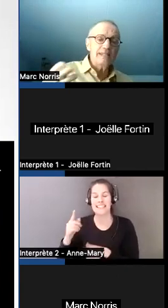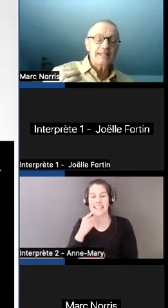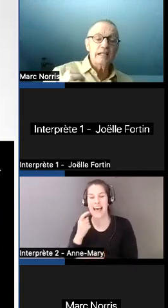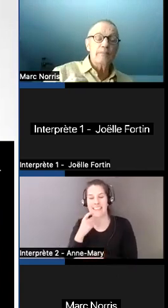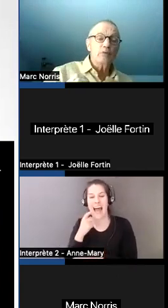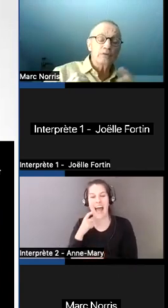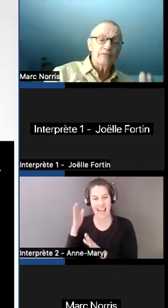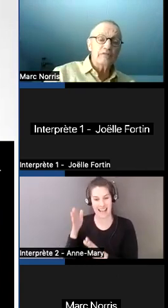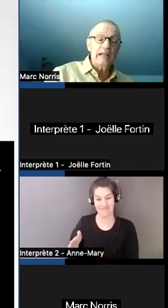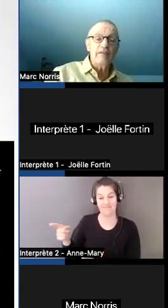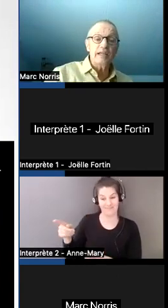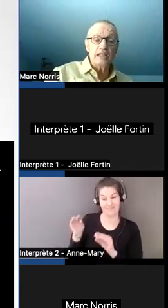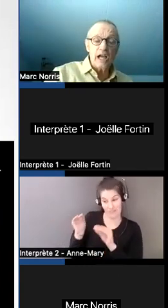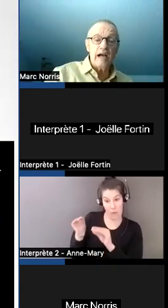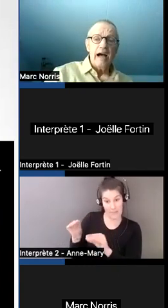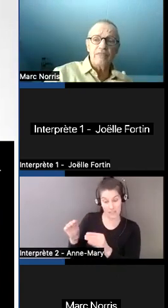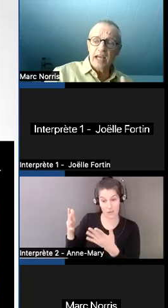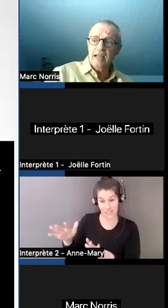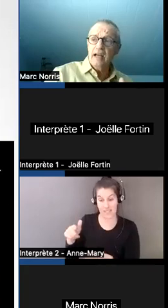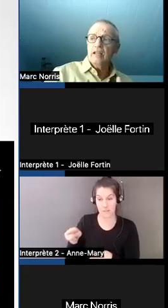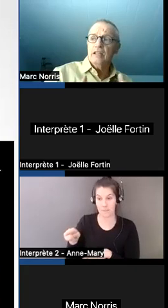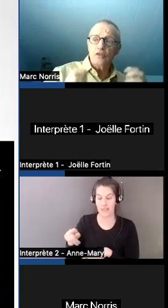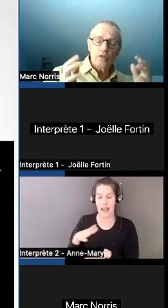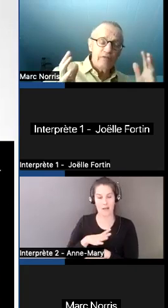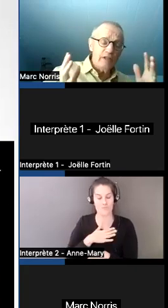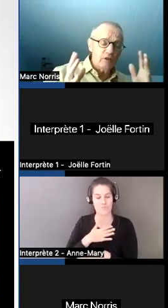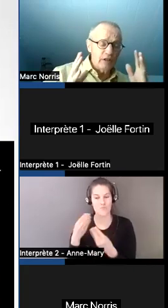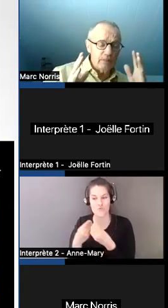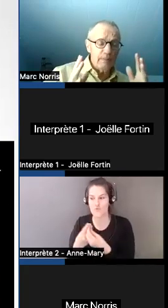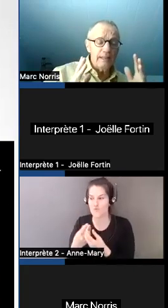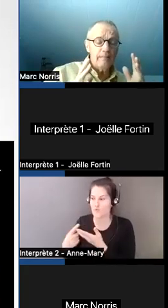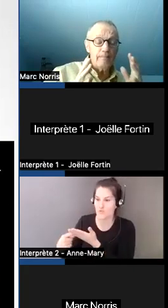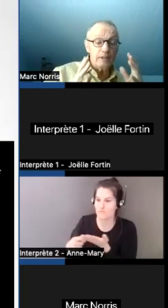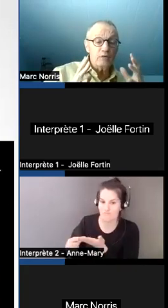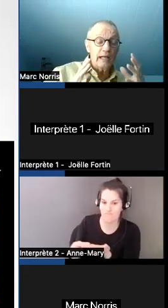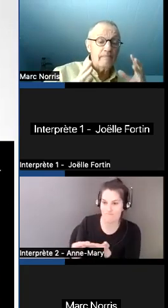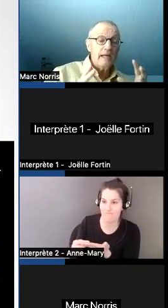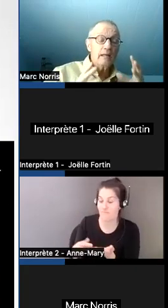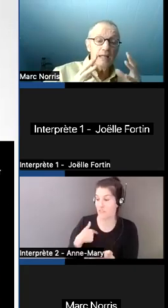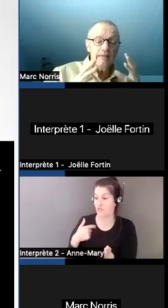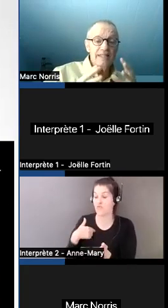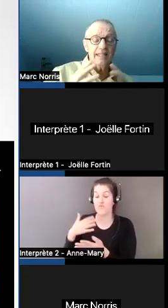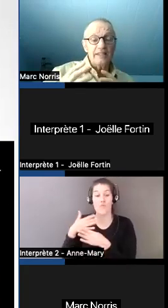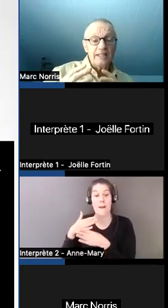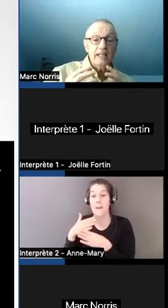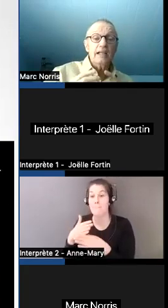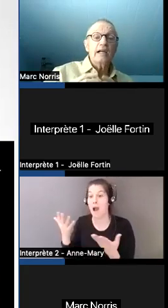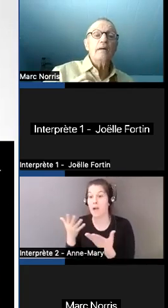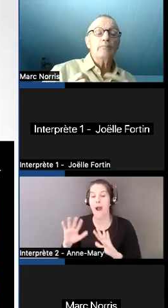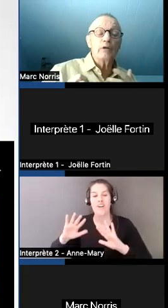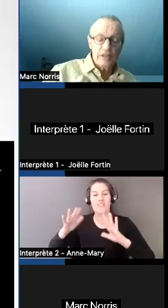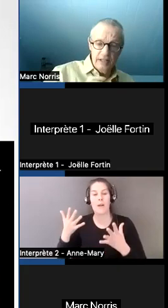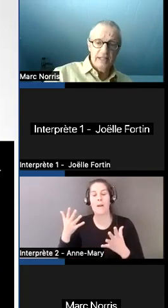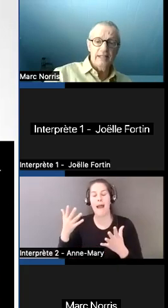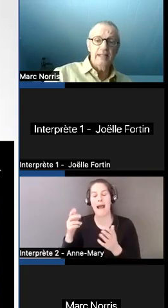allait à domicile, puis beaucoup défoutés avec des gens atteints. Et ce qu'on a fait, on a préparé un pictogramme, comment laver ses dentiers,